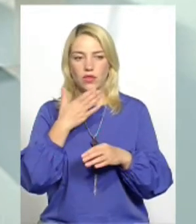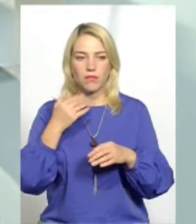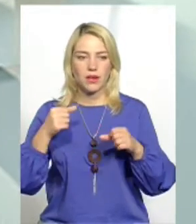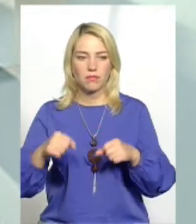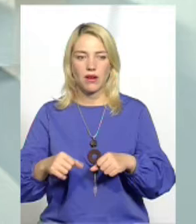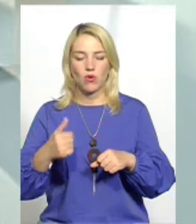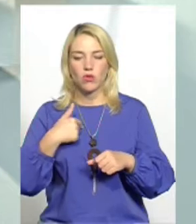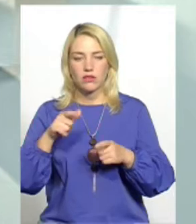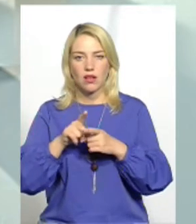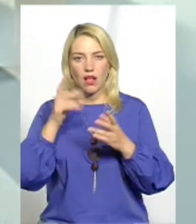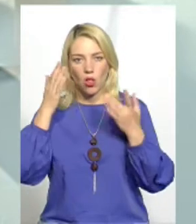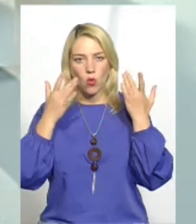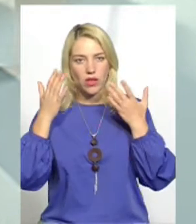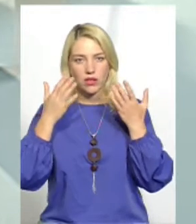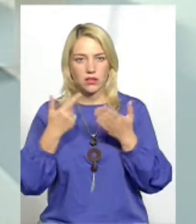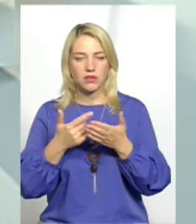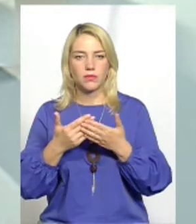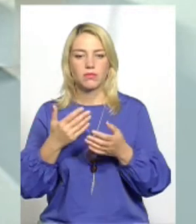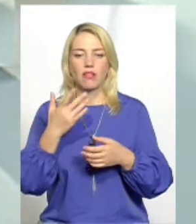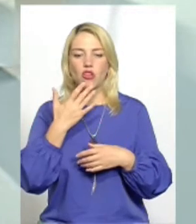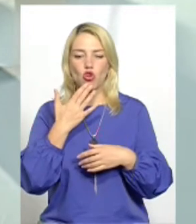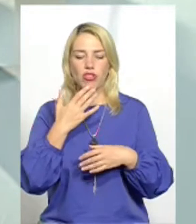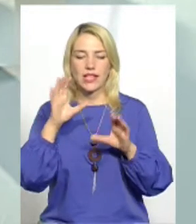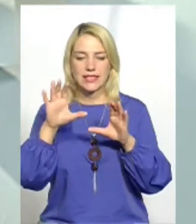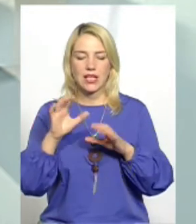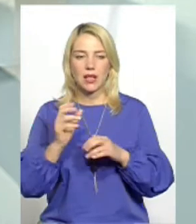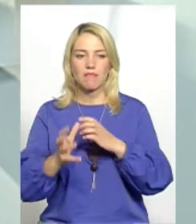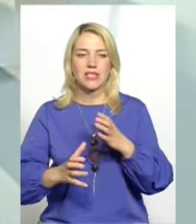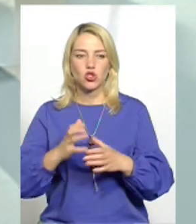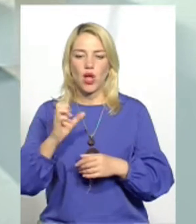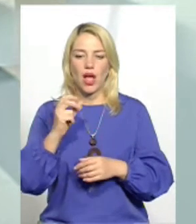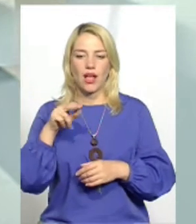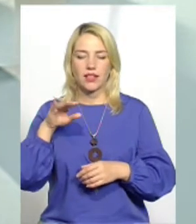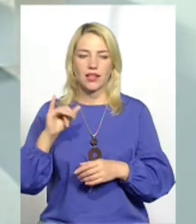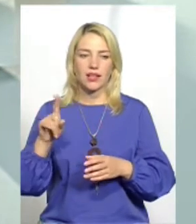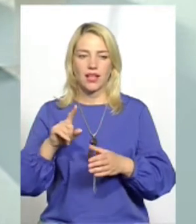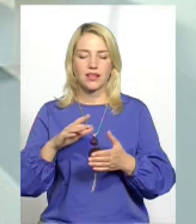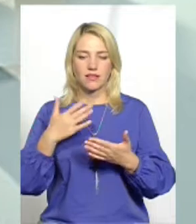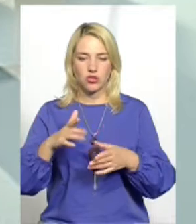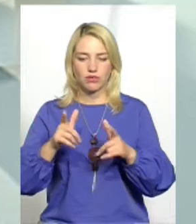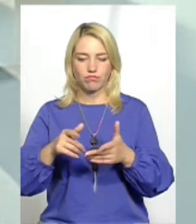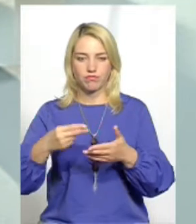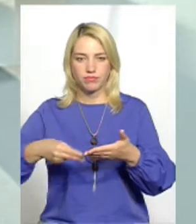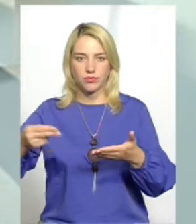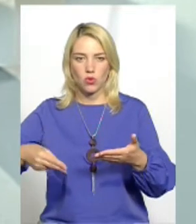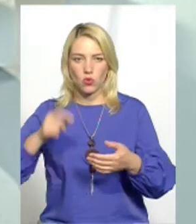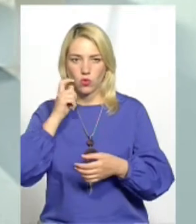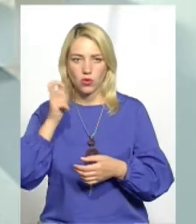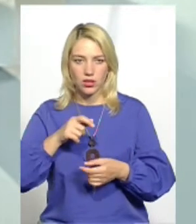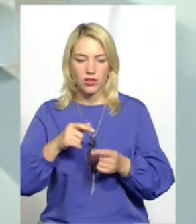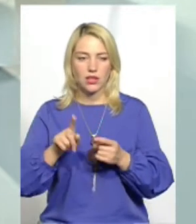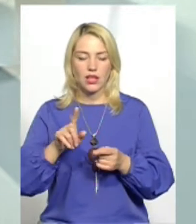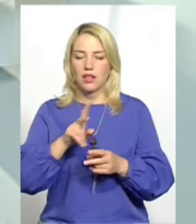нас. Логіка така: національне законодавство і міжнародних актів, які ратифіковані Україною. Ніхто не має права